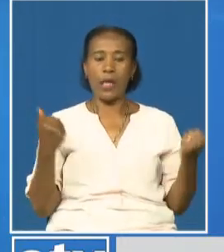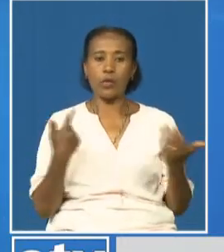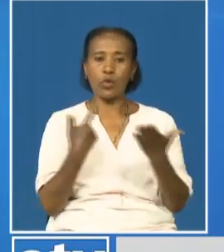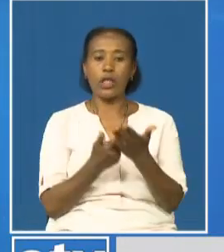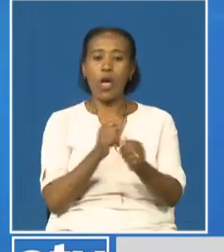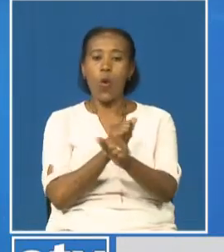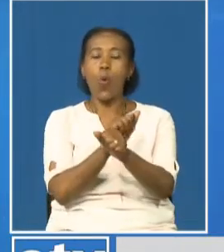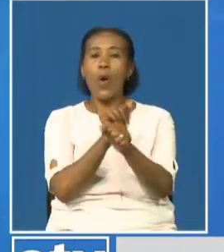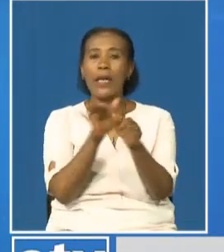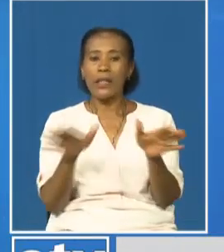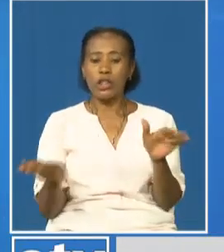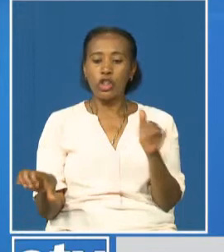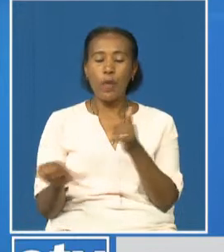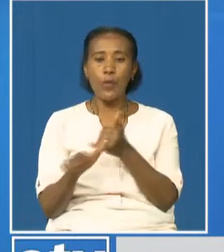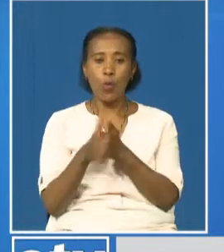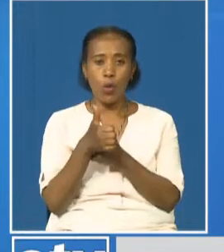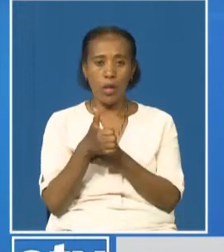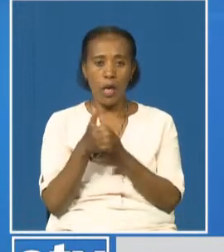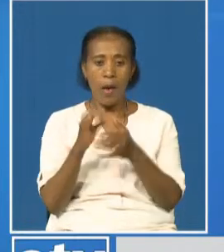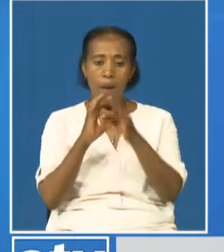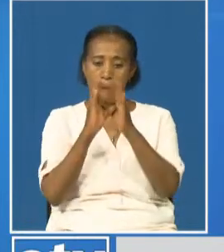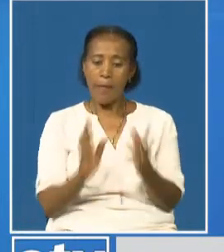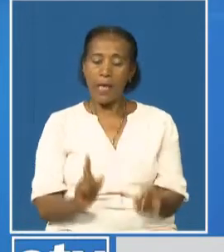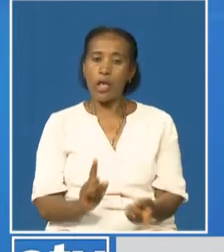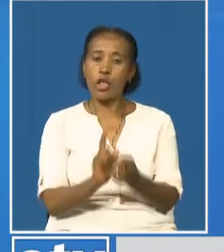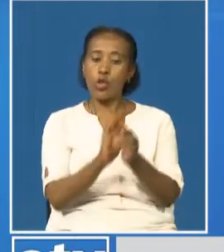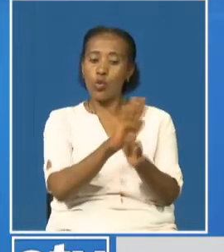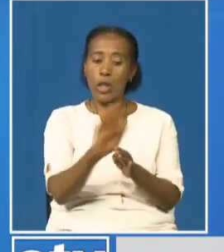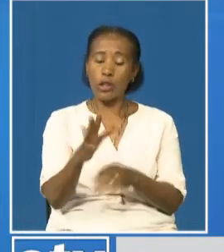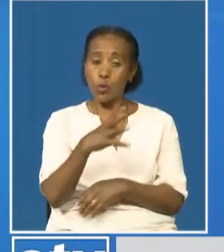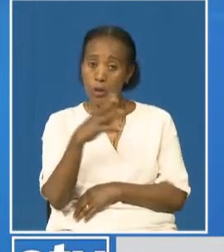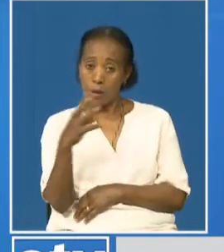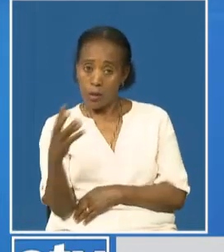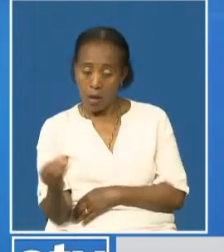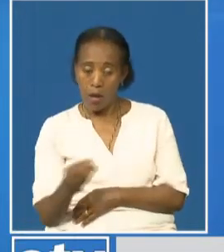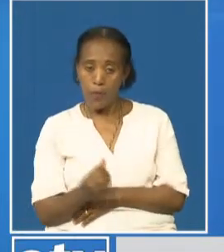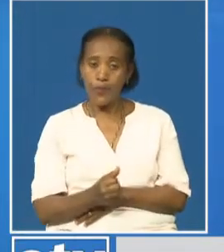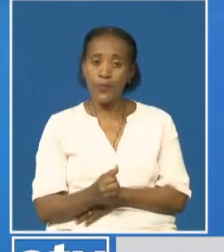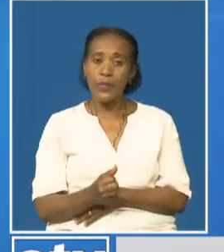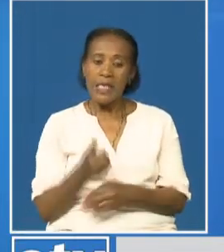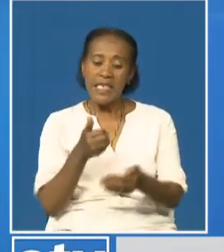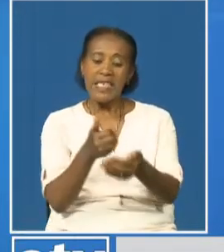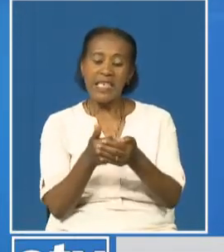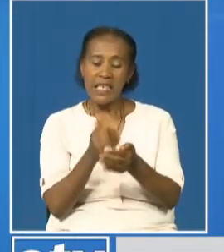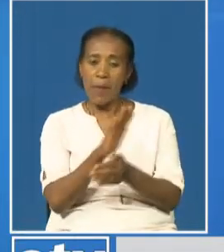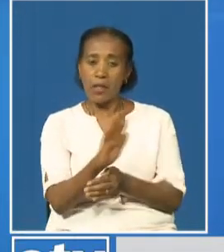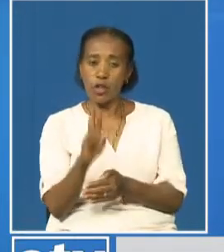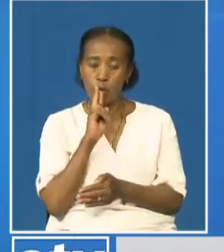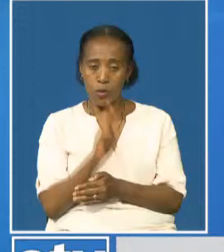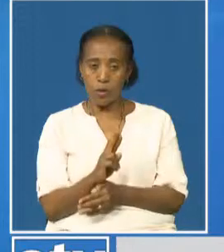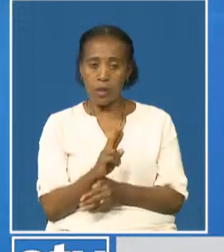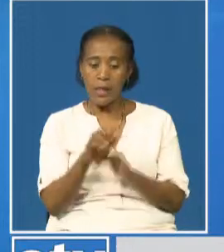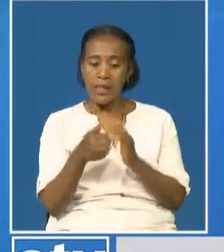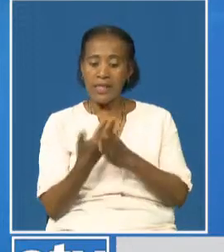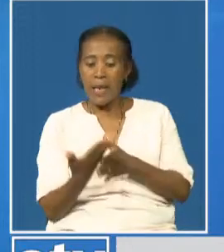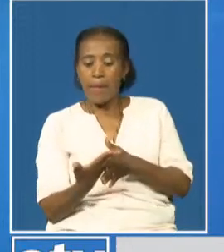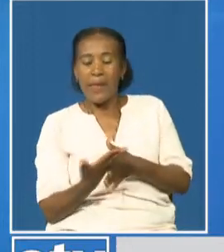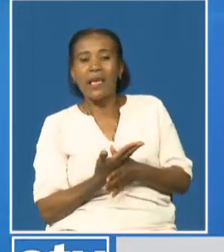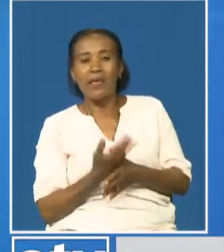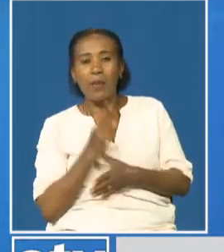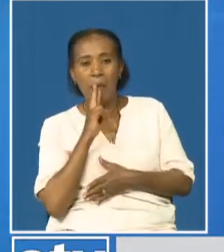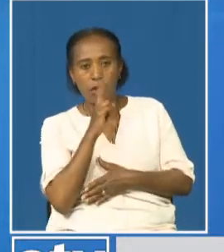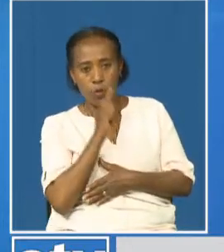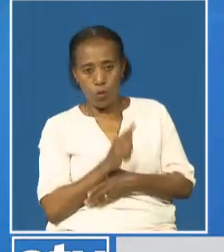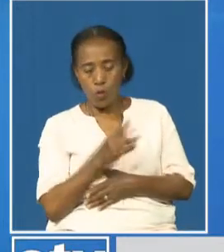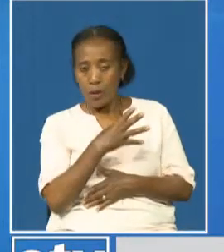ይሄ ወረርሽኝ የሚጎዳው ማህበራዊ ግንኙነታቸውንና ቅርርባቸውን ስለሚገድብባቸው